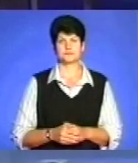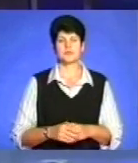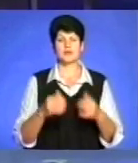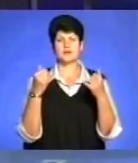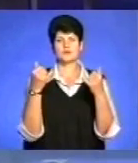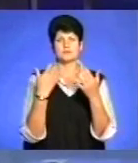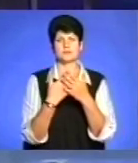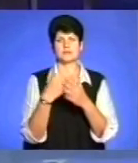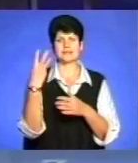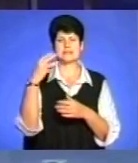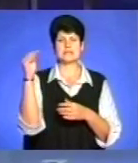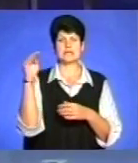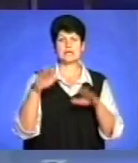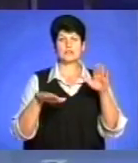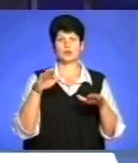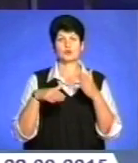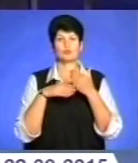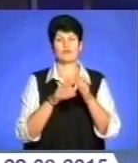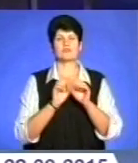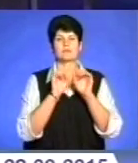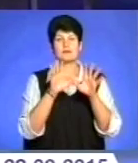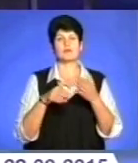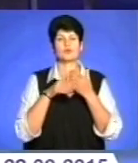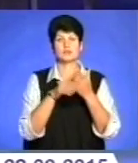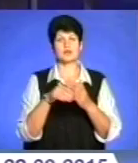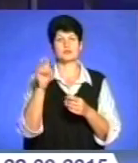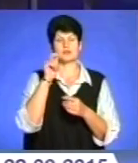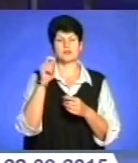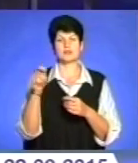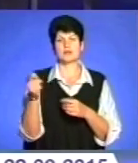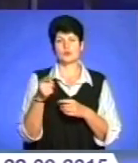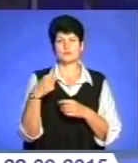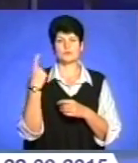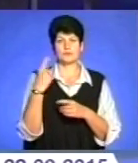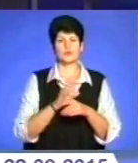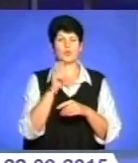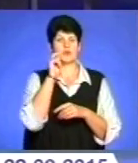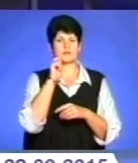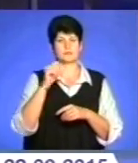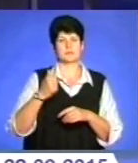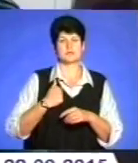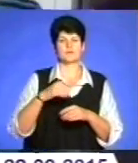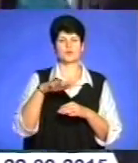Сьогодні майже 30 тонн допомоги відправили волонтери з Тернопільщини українським бійцям в зону АТО, розповідає Оксана Павлишин.